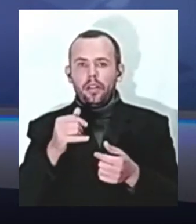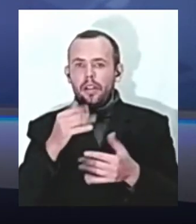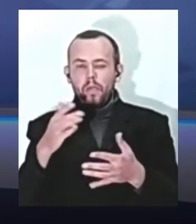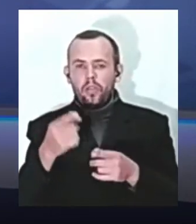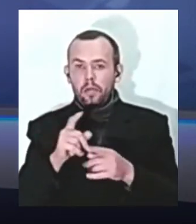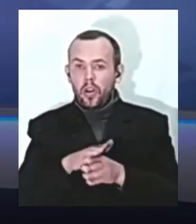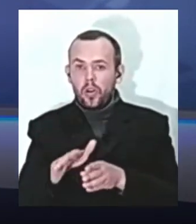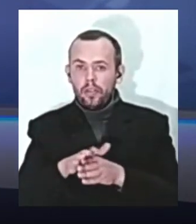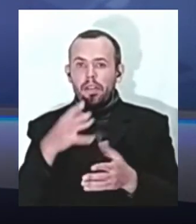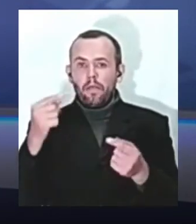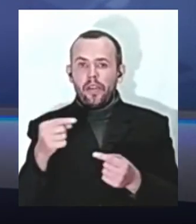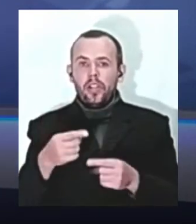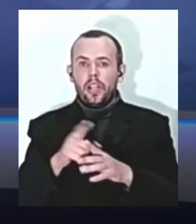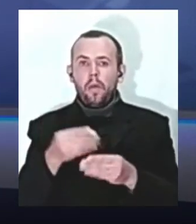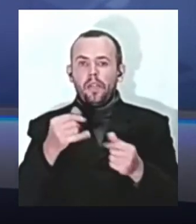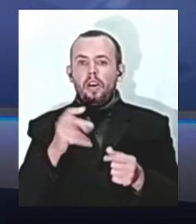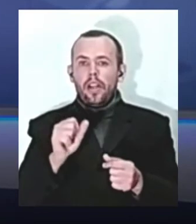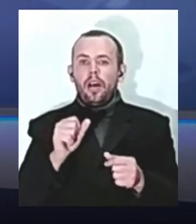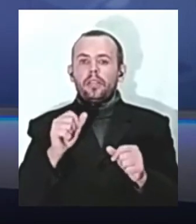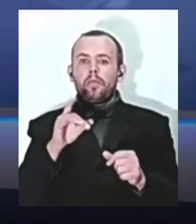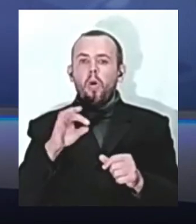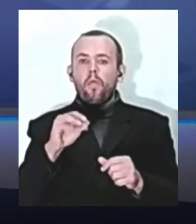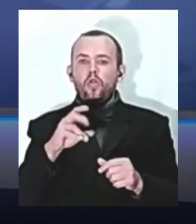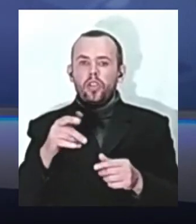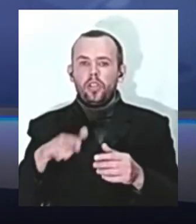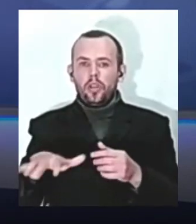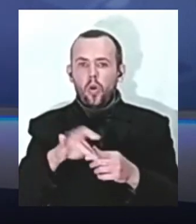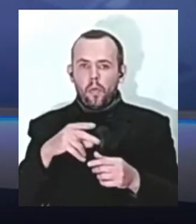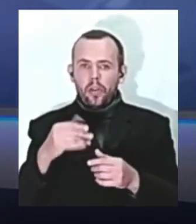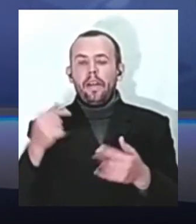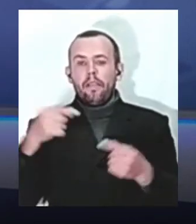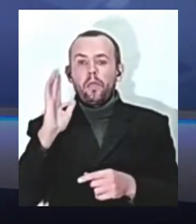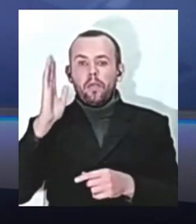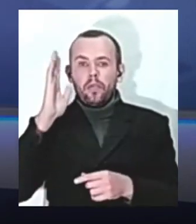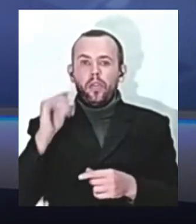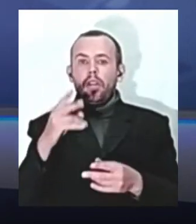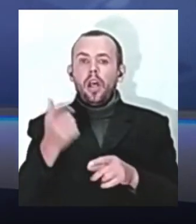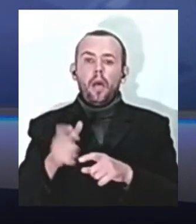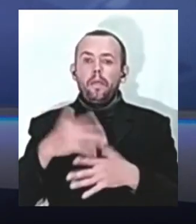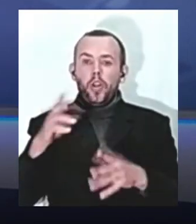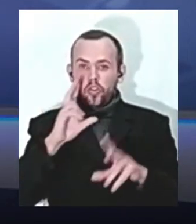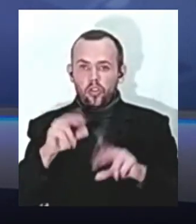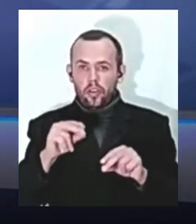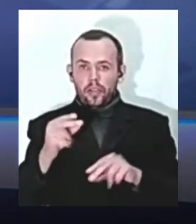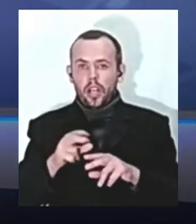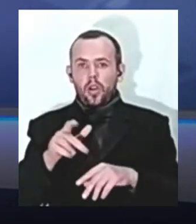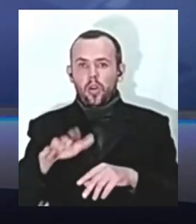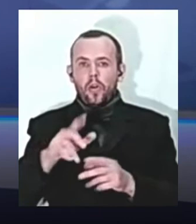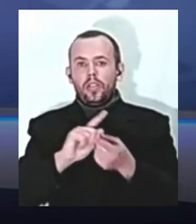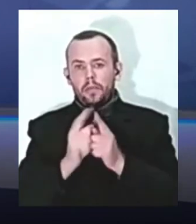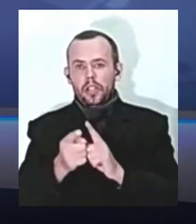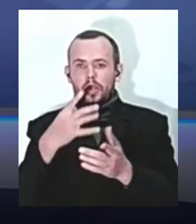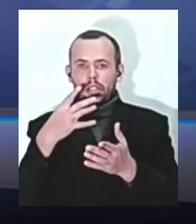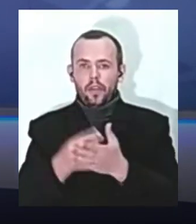це впливає на спроможність громади, і відповідно у майбутньому в неї більше шансів цієї громади змінити свою конфігурацію